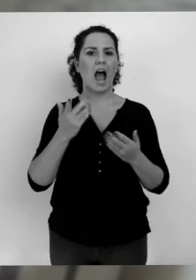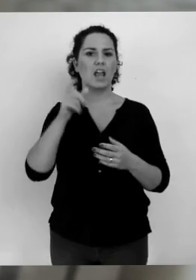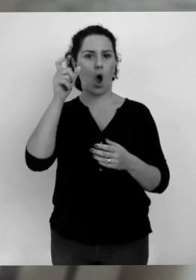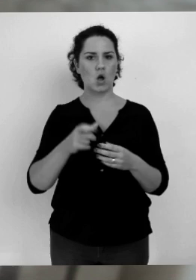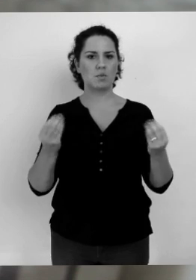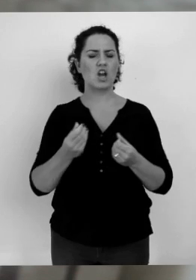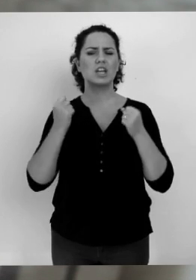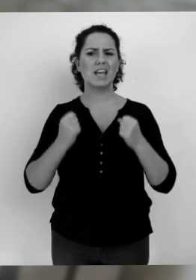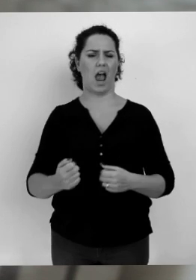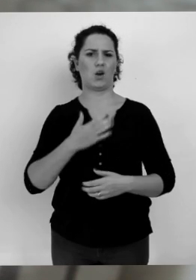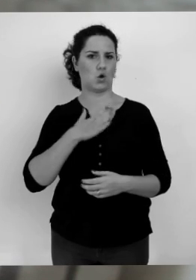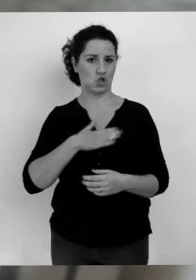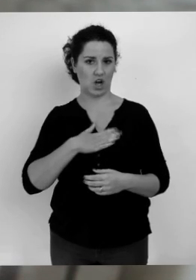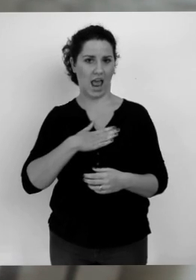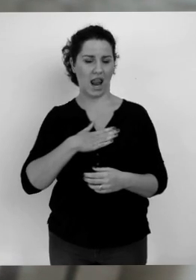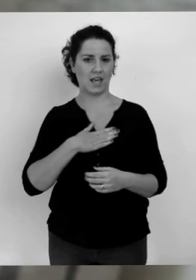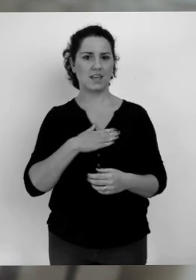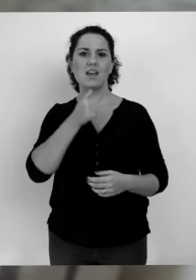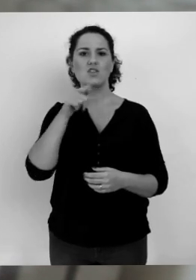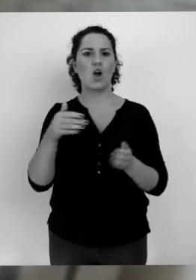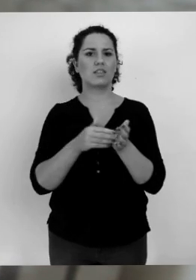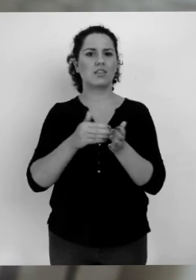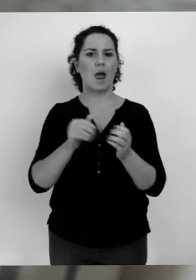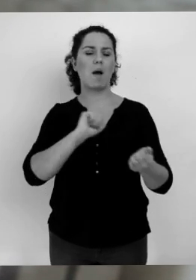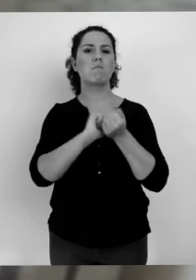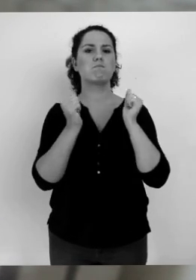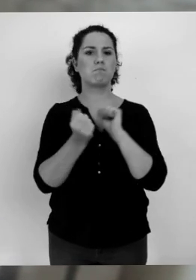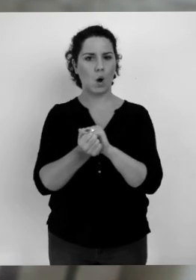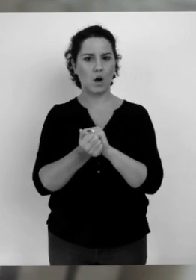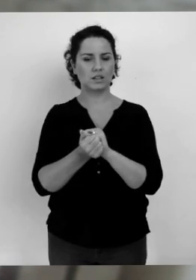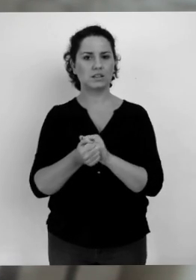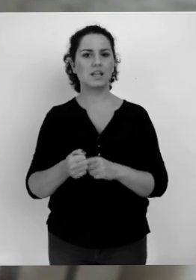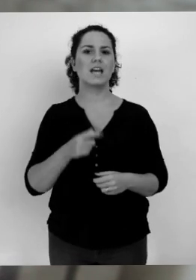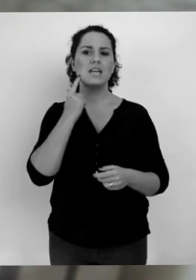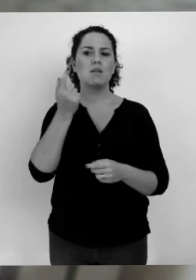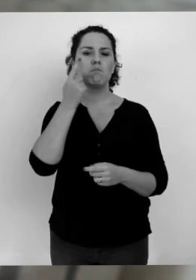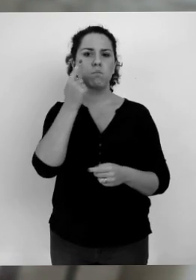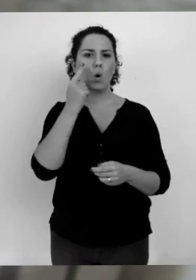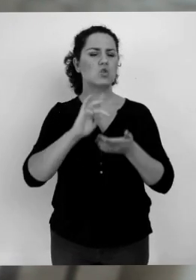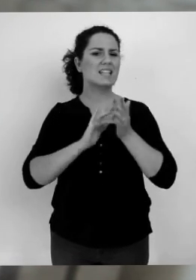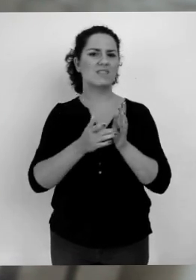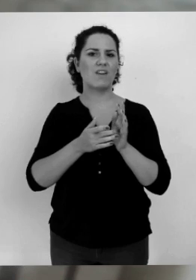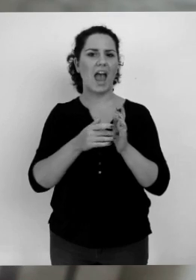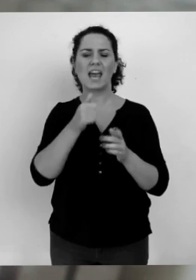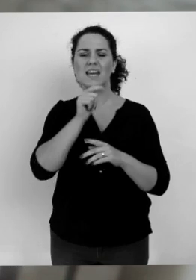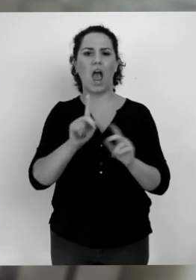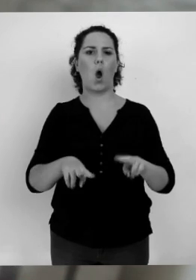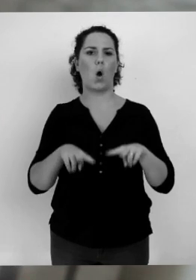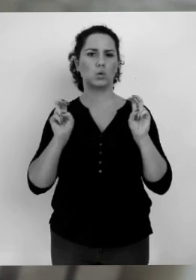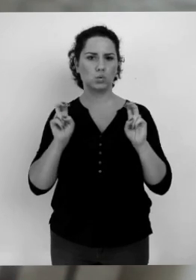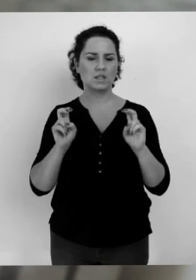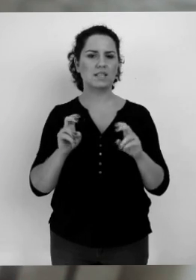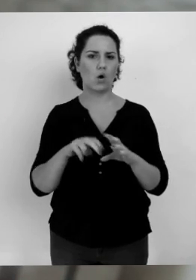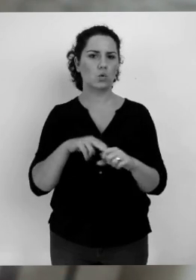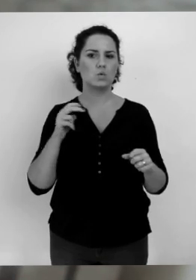osoba nešto jako želi i to treba se boriti i pokušati sve i ne odustati.